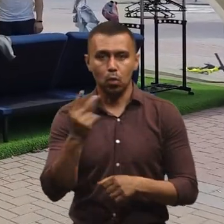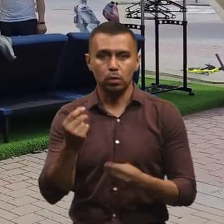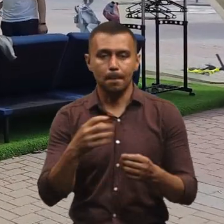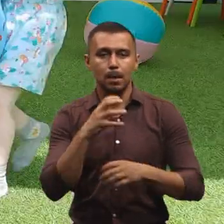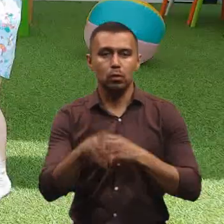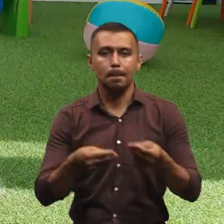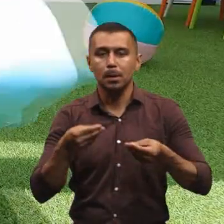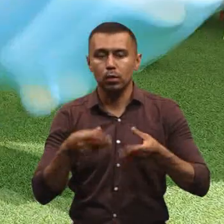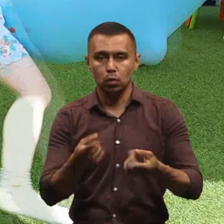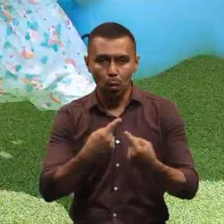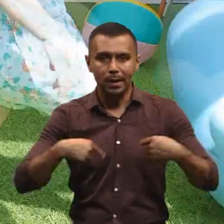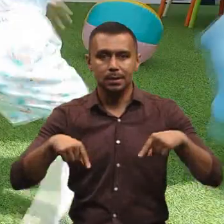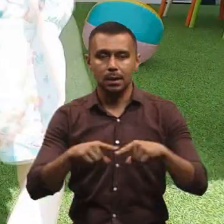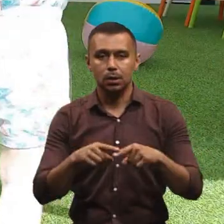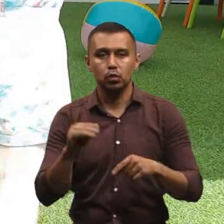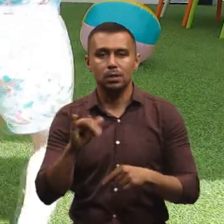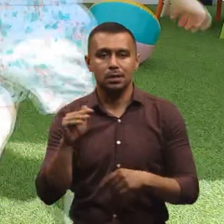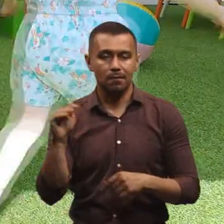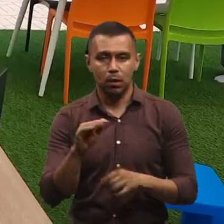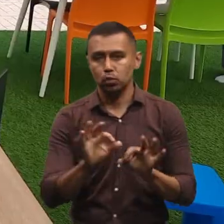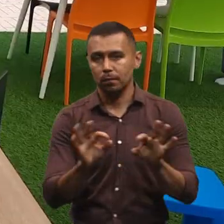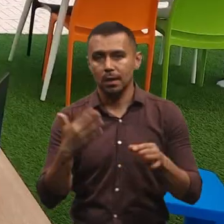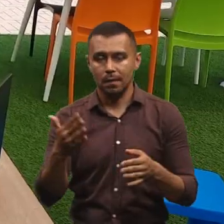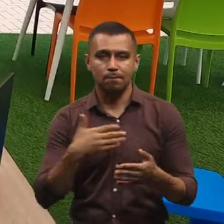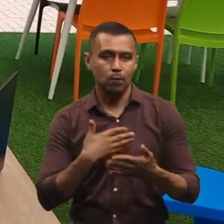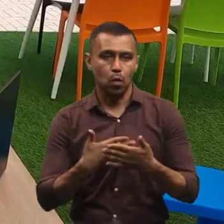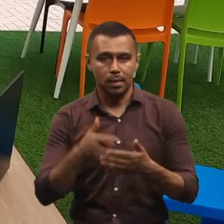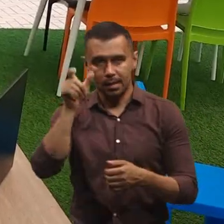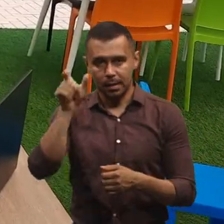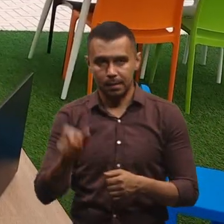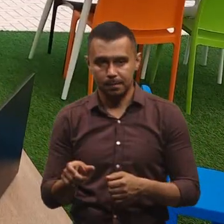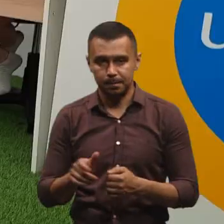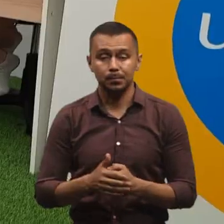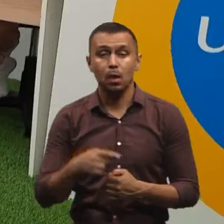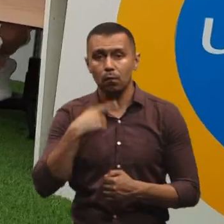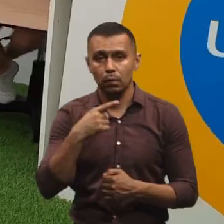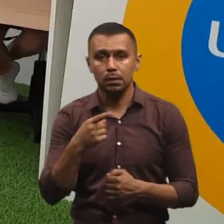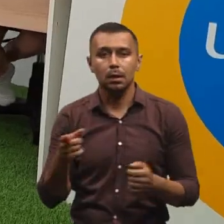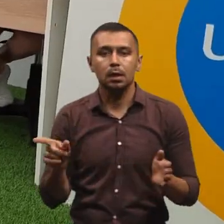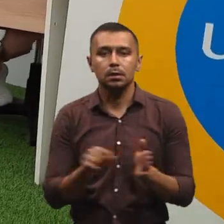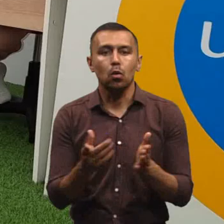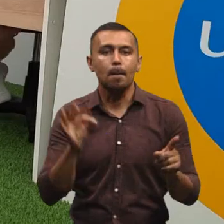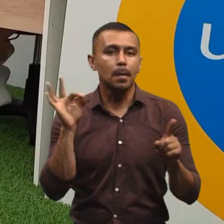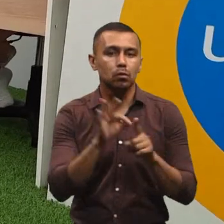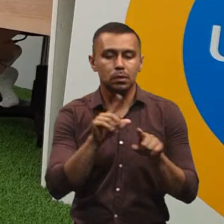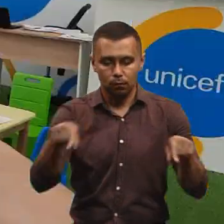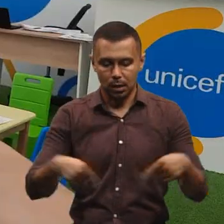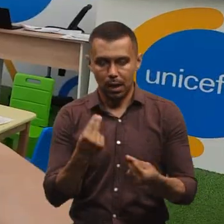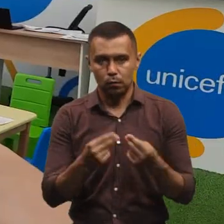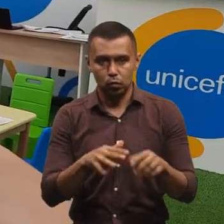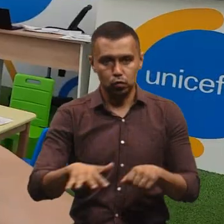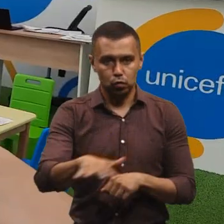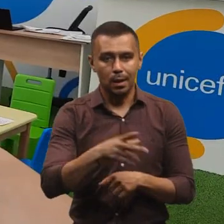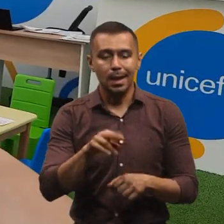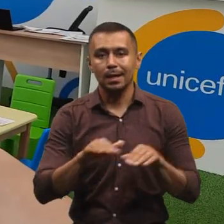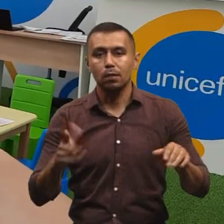міжнародної благодійної організації юнісеф розповідає її волонтерка Надія Шелестюк каже з якою метою створили ігрову зону для